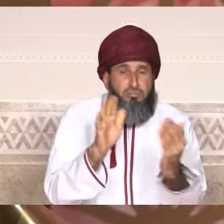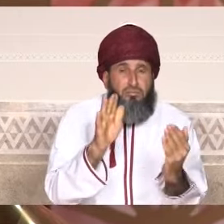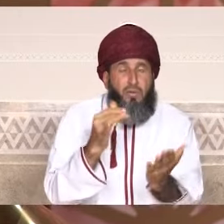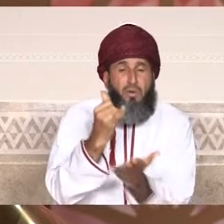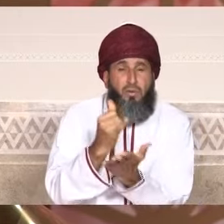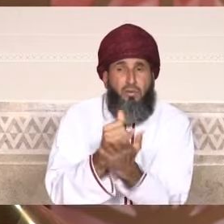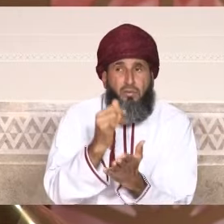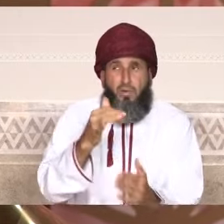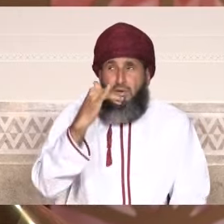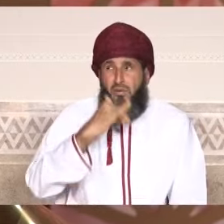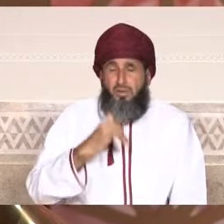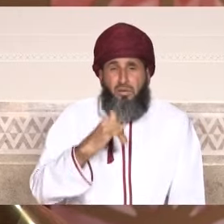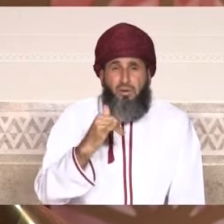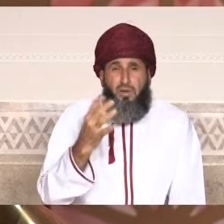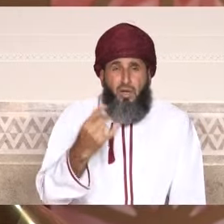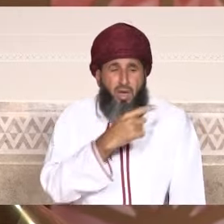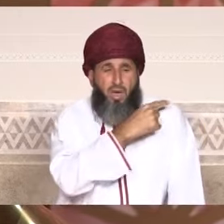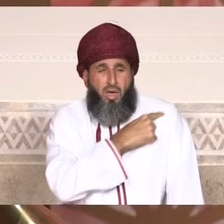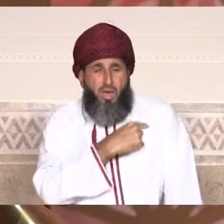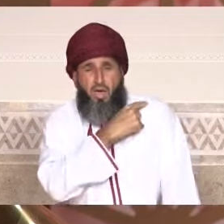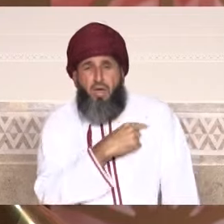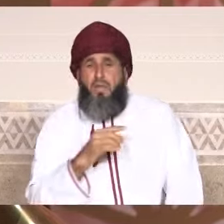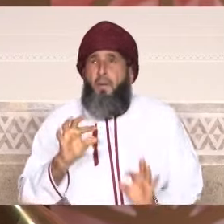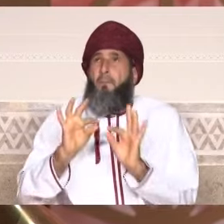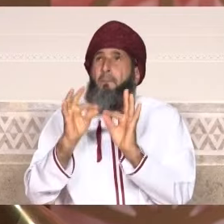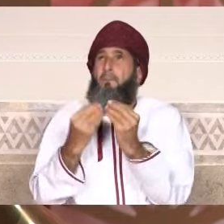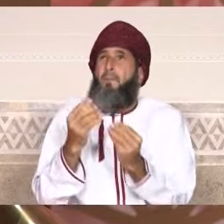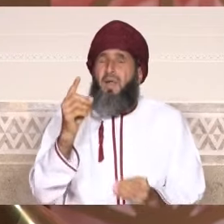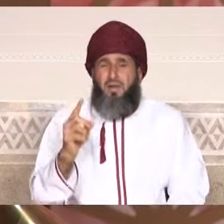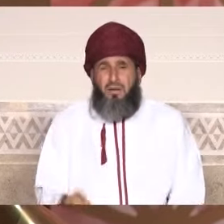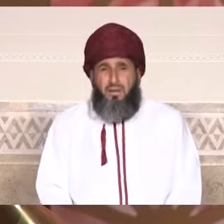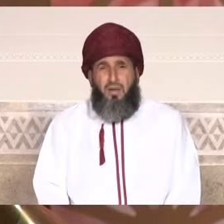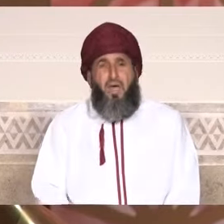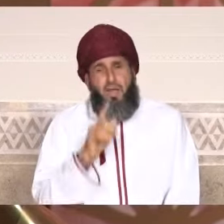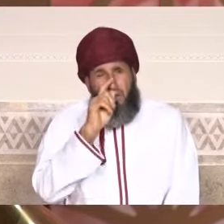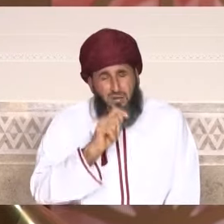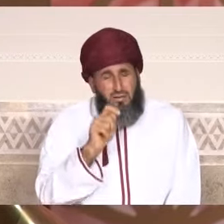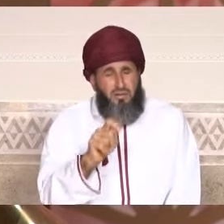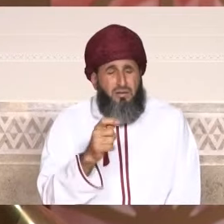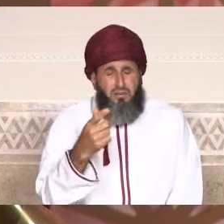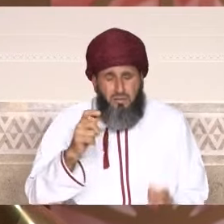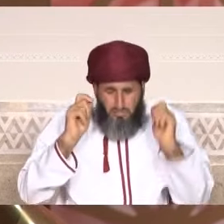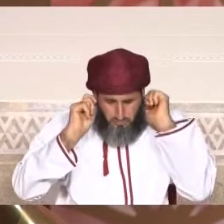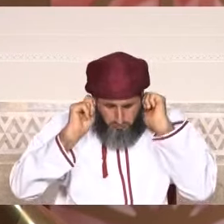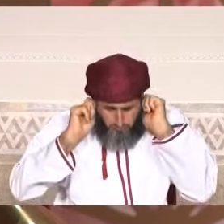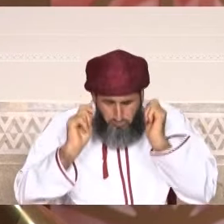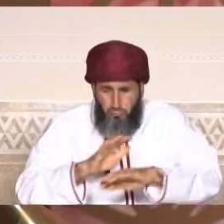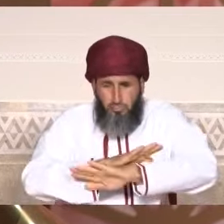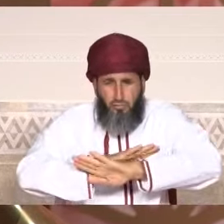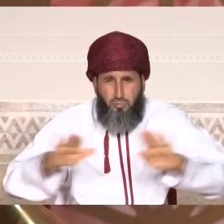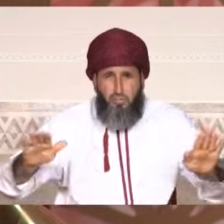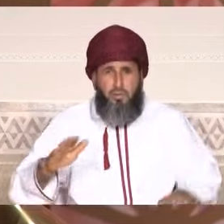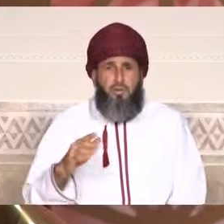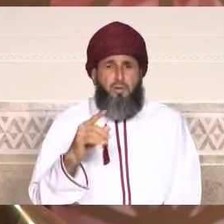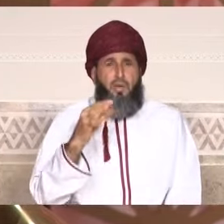المكلف فيه نفسه من تأثيم فيما بينه وبين الله تبارك وتعالى، فعليه أن يتوب من هذا الفعل. أما أحكام